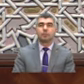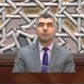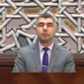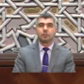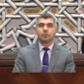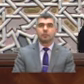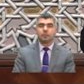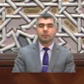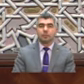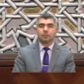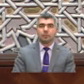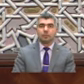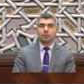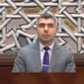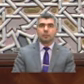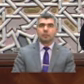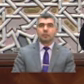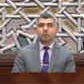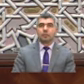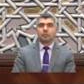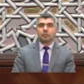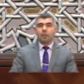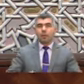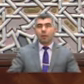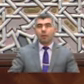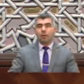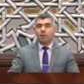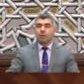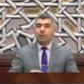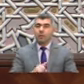إذن أظن بأنه ما بقاش الوقت للسيدة الوزيرة.